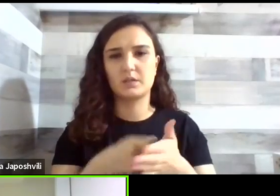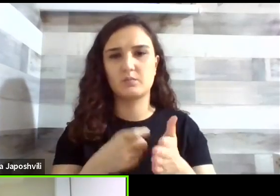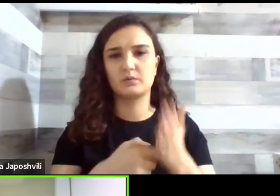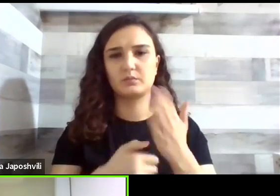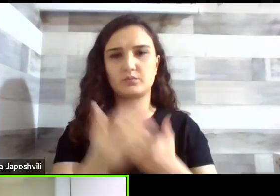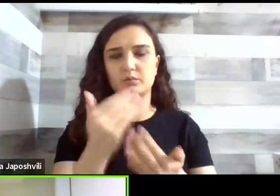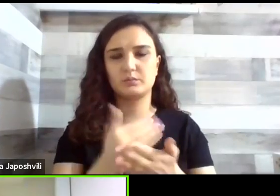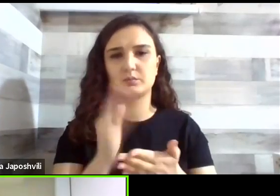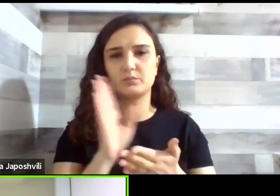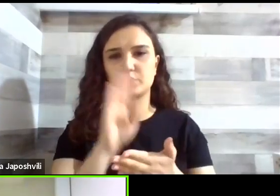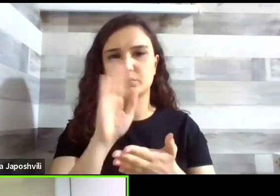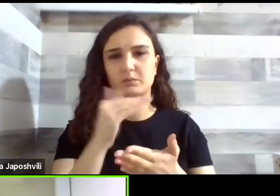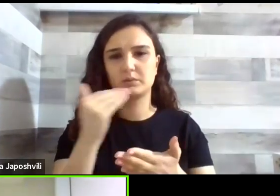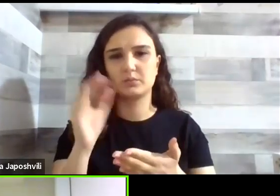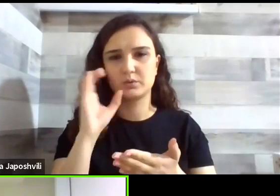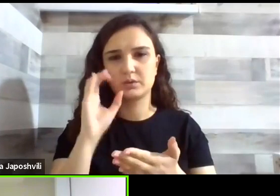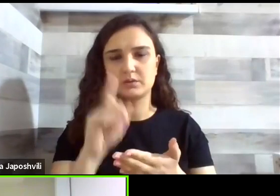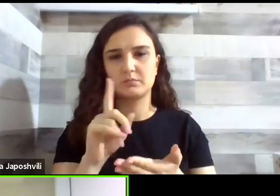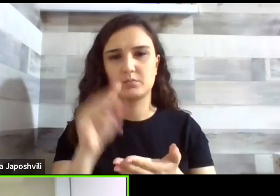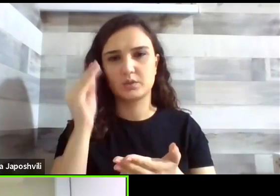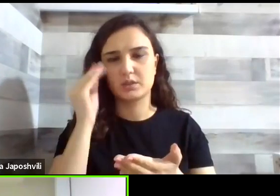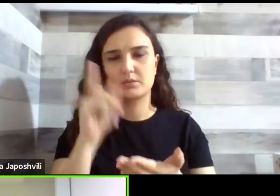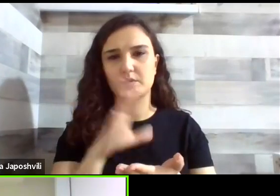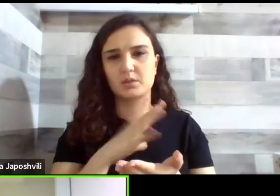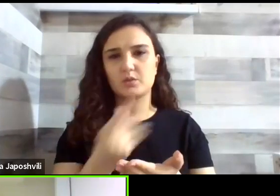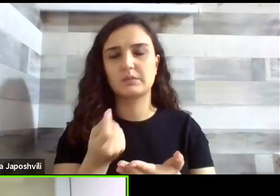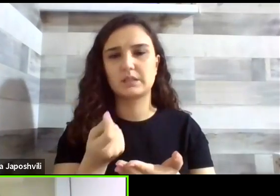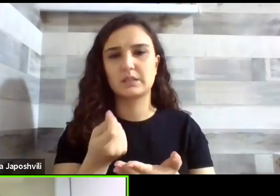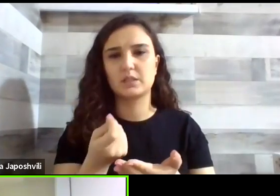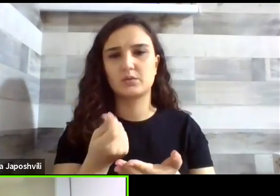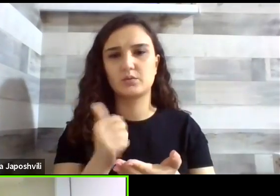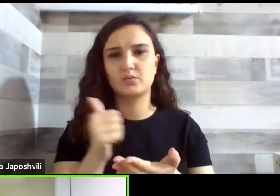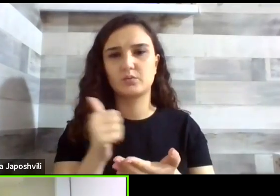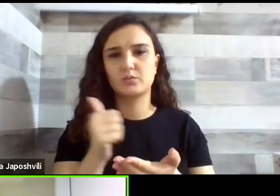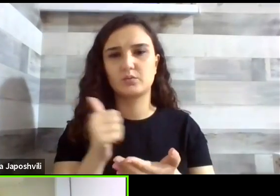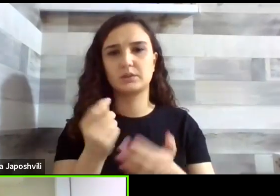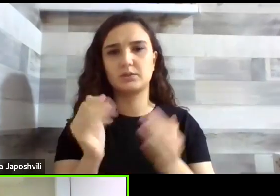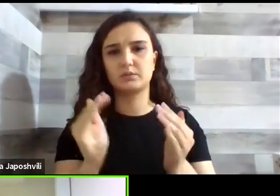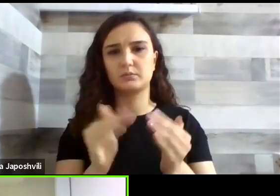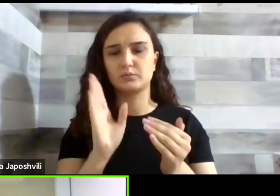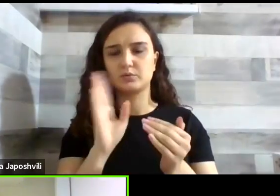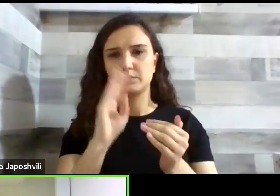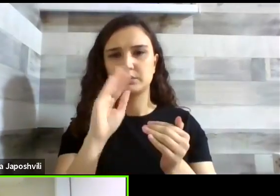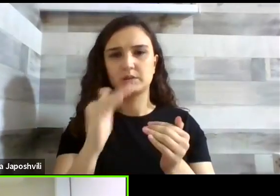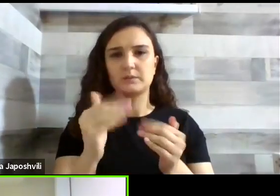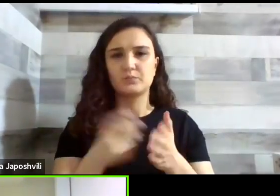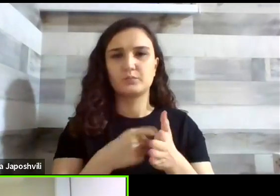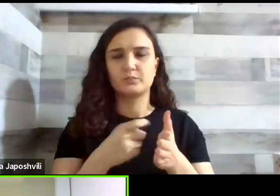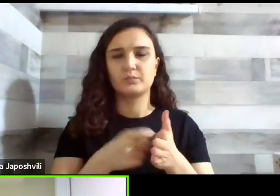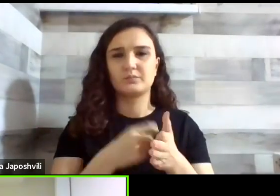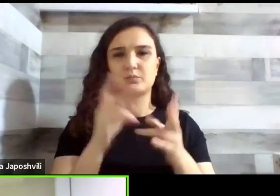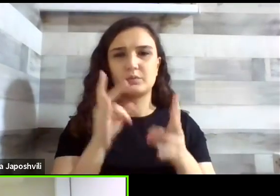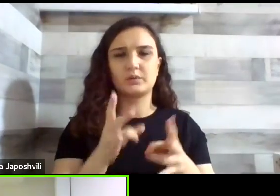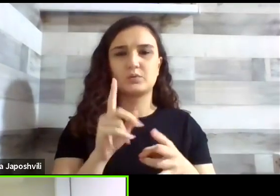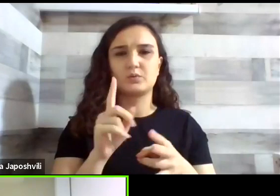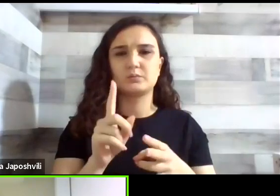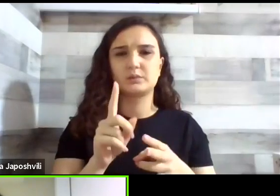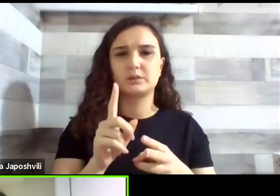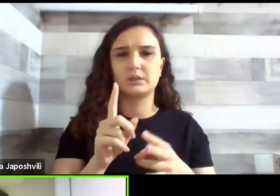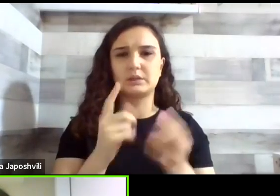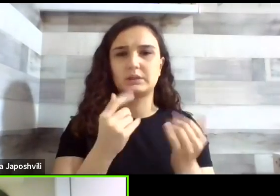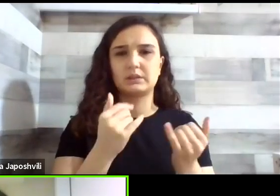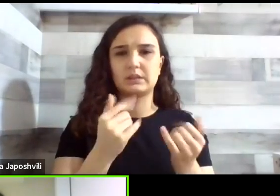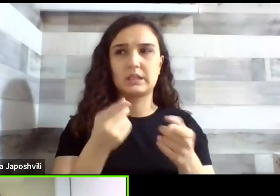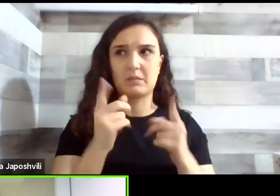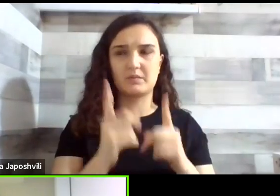შობლის მოსაზრება რაც იყო თქო მცირეოდენი როგორც აღნიშნე მცირეოდენი შობლის გამოკითხვა მოხდა, თუმცა ტენდენციები